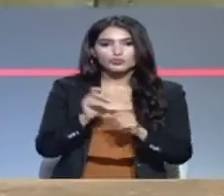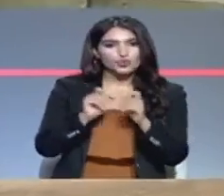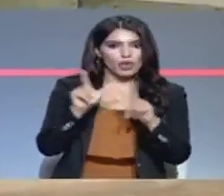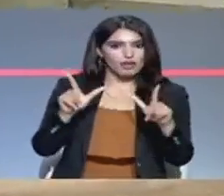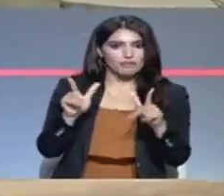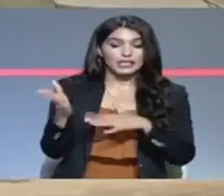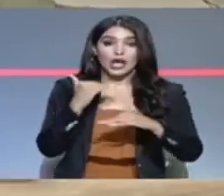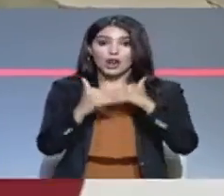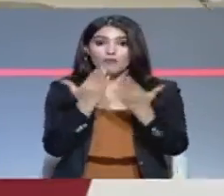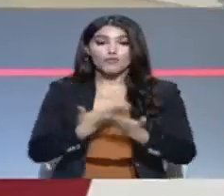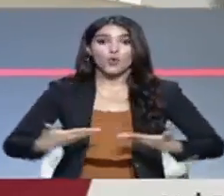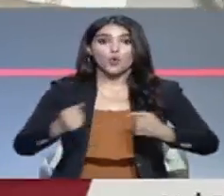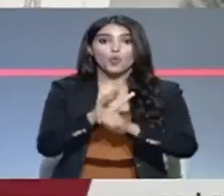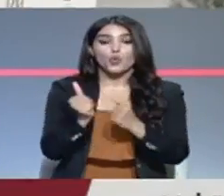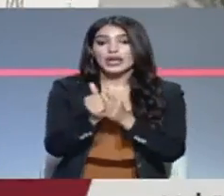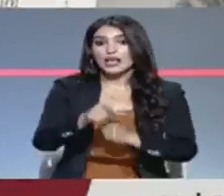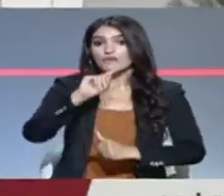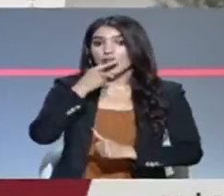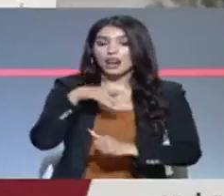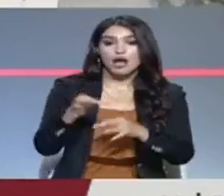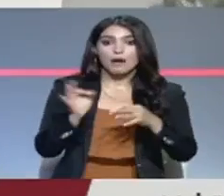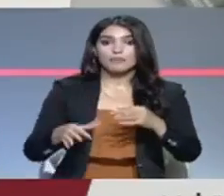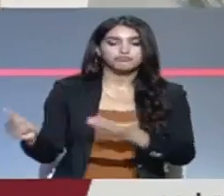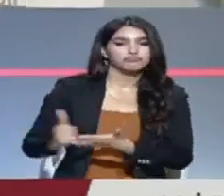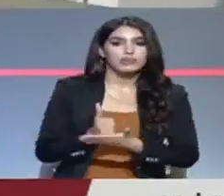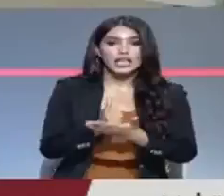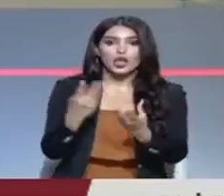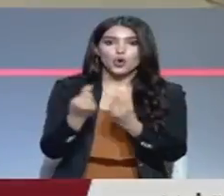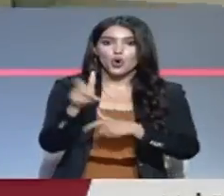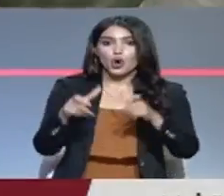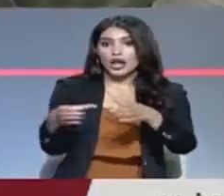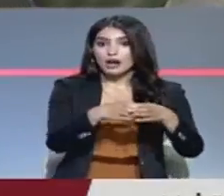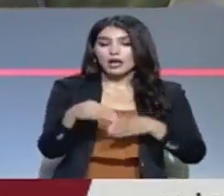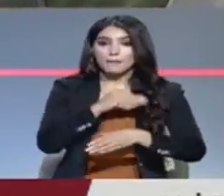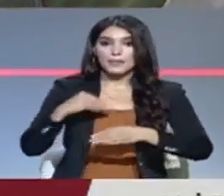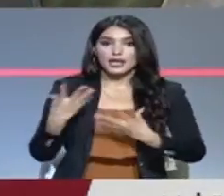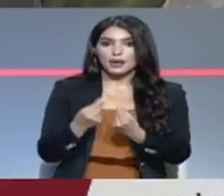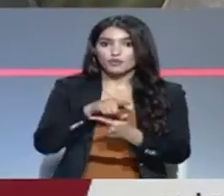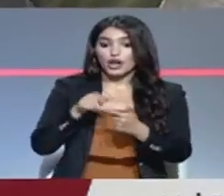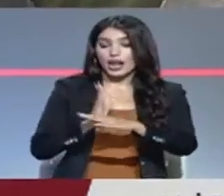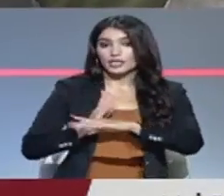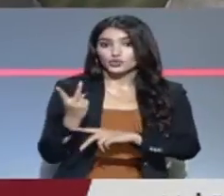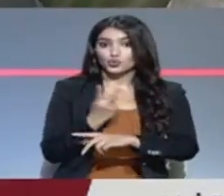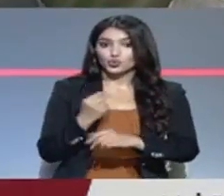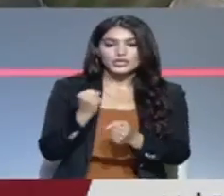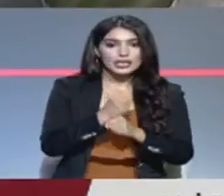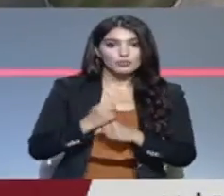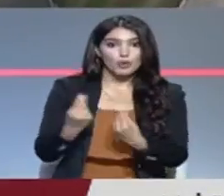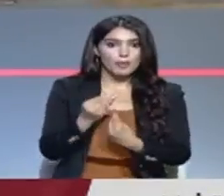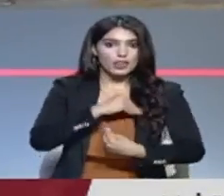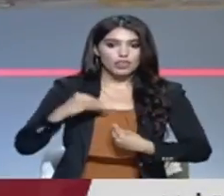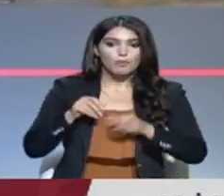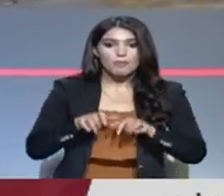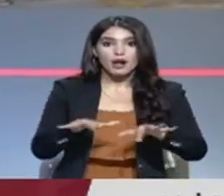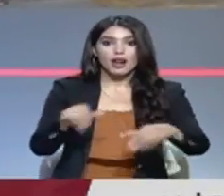يخوفوش. تطور في الوضع الوبائي في جابس جاء نتيجة تعاضد مجهودات الصحة العمومية بالصحة العسكرية منذ تفشي الوباء